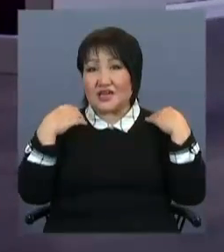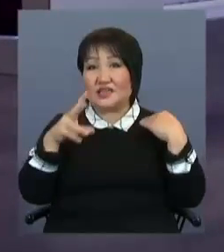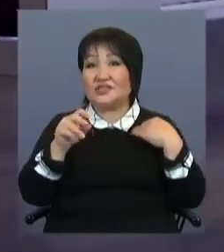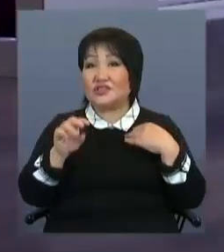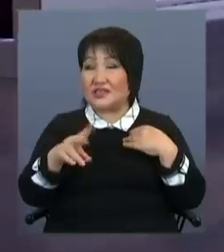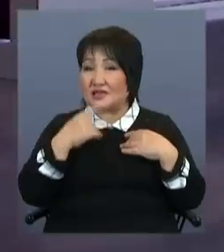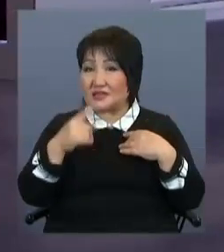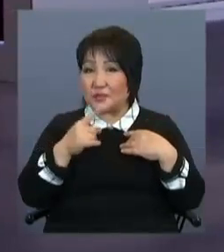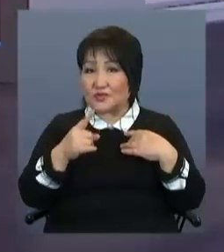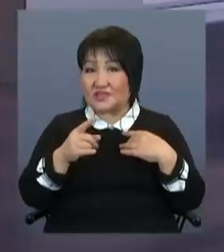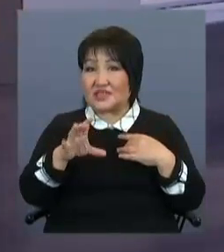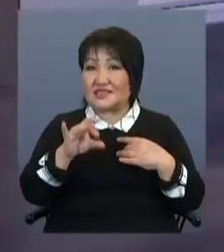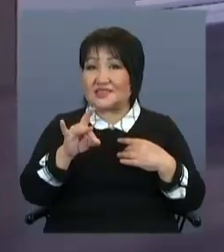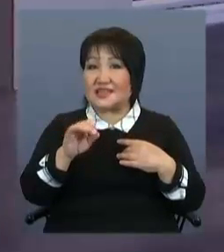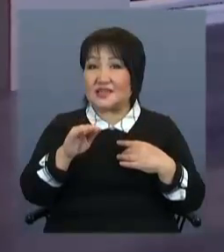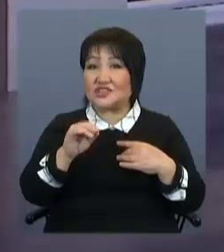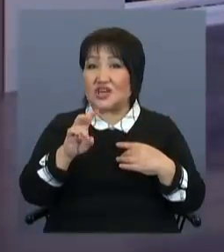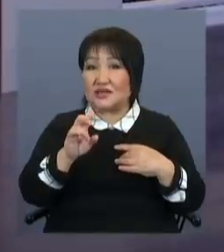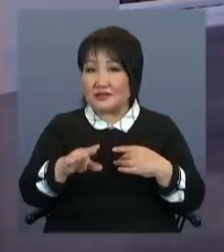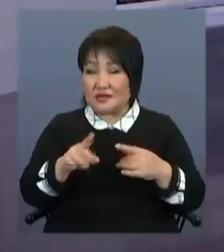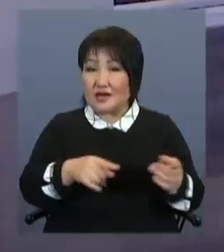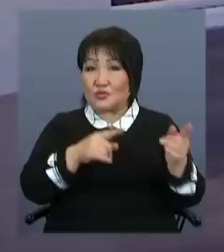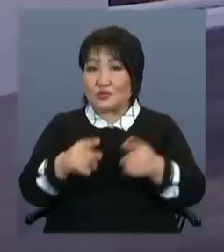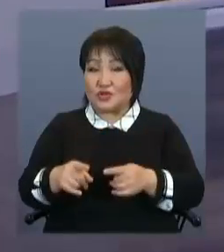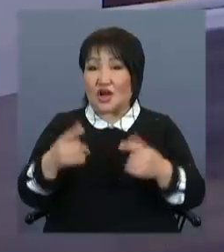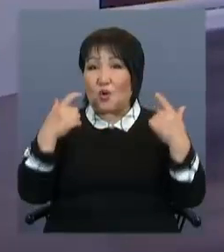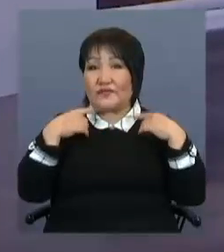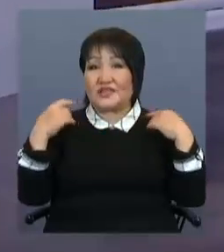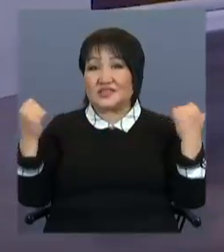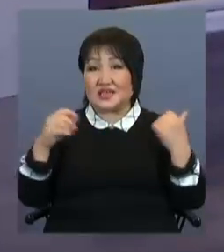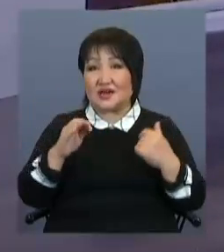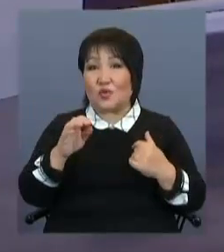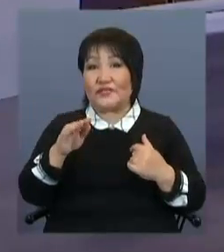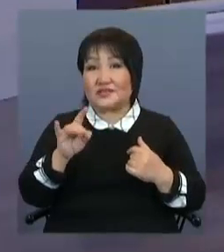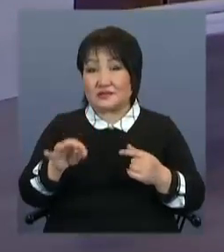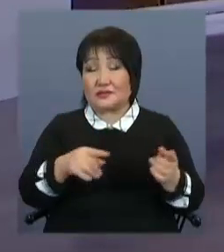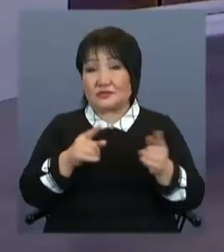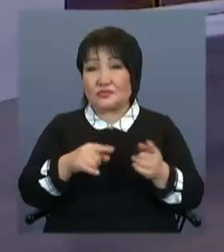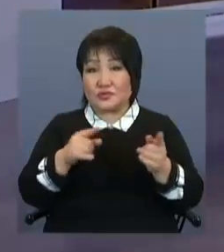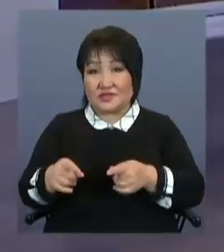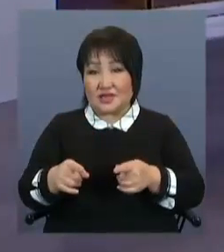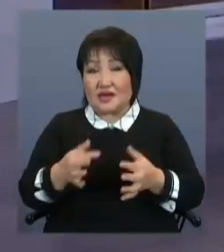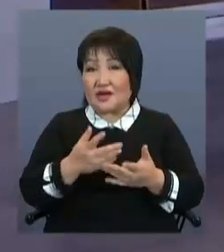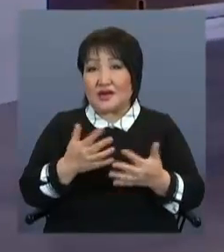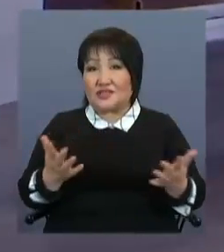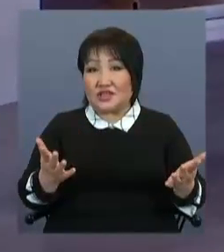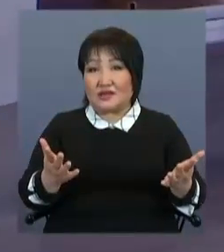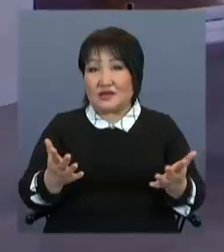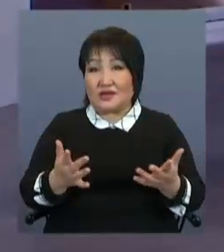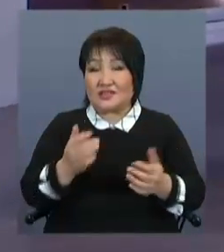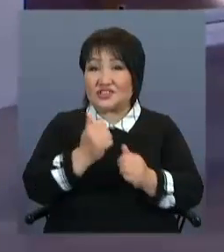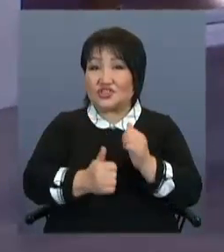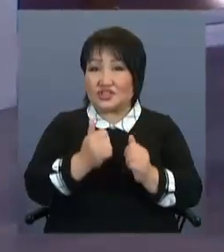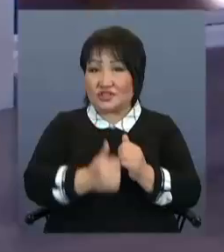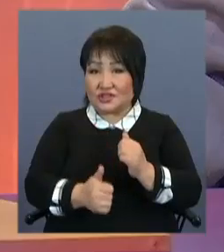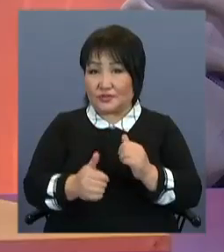сержанттықтан офицерлік құрамға ауысып жатқандардың қарқыны қаншалықты жиі болып жатыр? Бұл